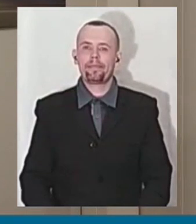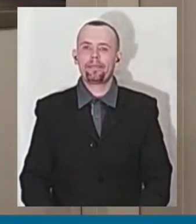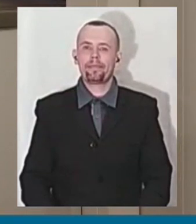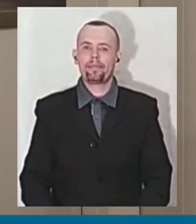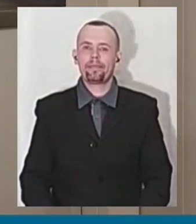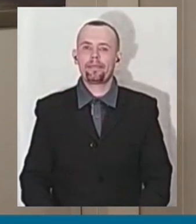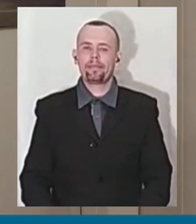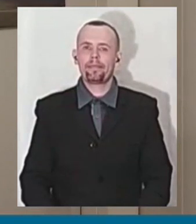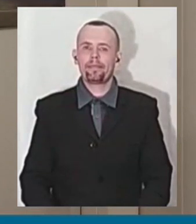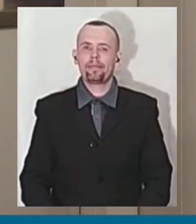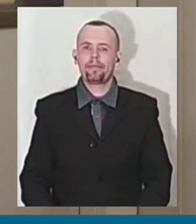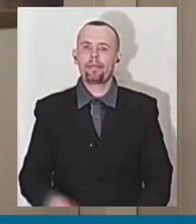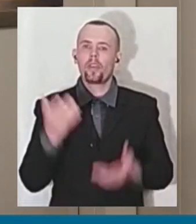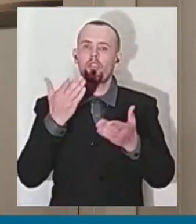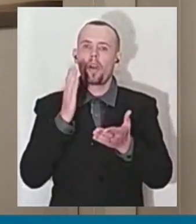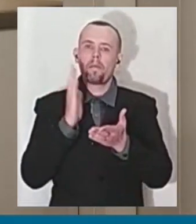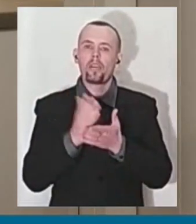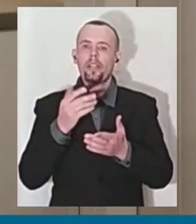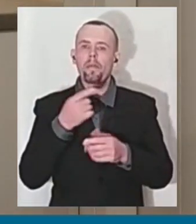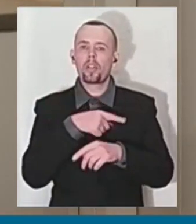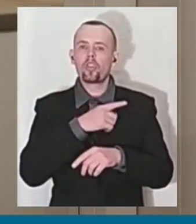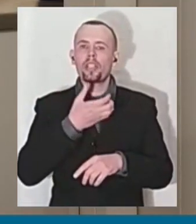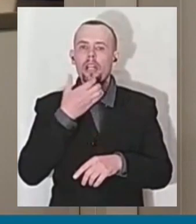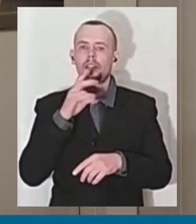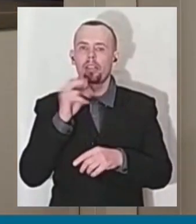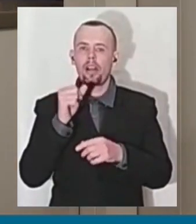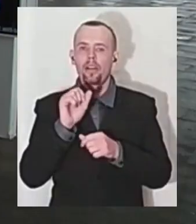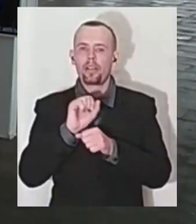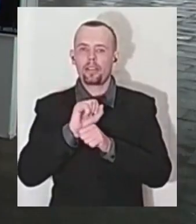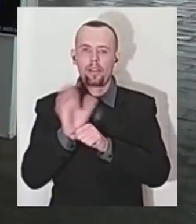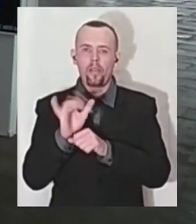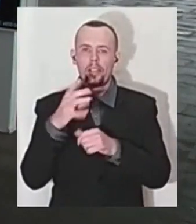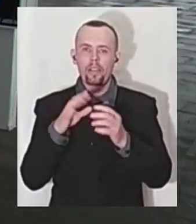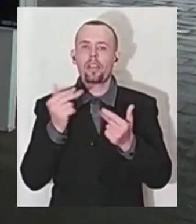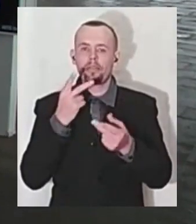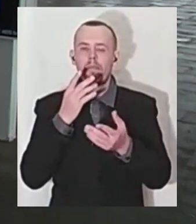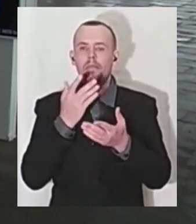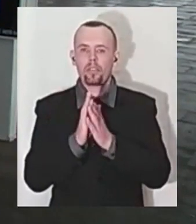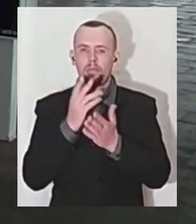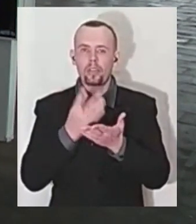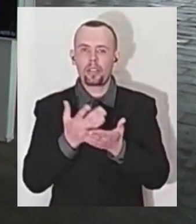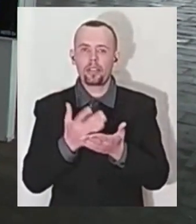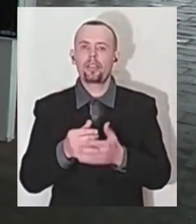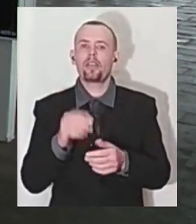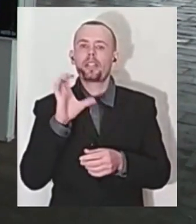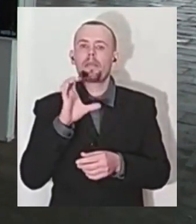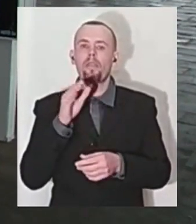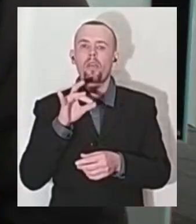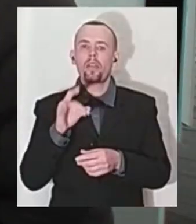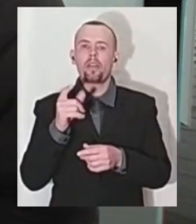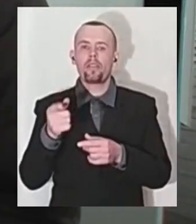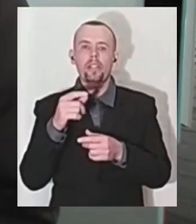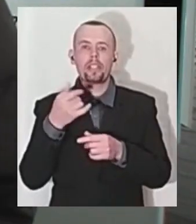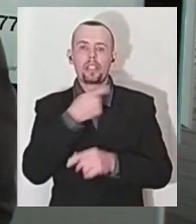Чи маєте ви медичне страхування та тест на COVID-19? Так, звичайно. Покажіть, будь ласка. Семен Бондар прилетів з Іспанії з